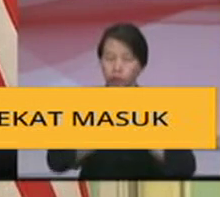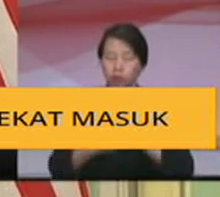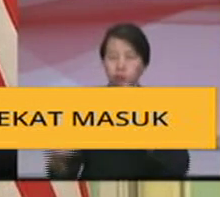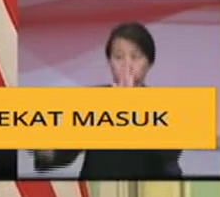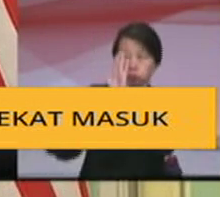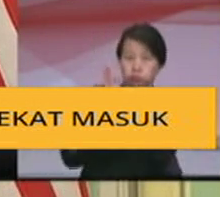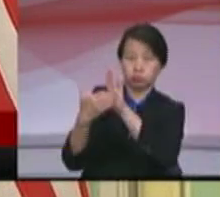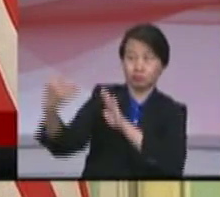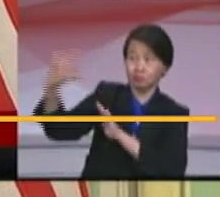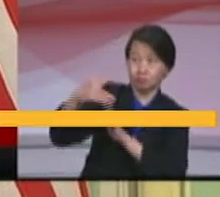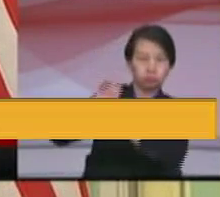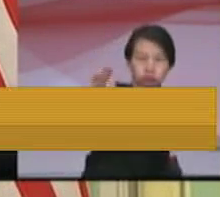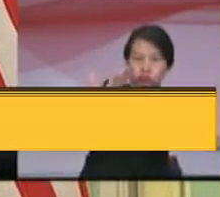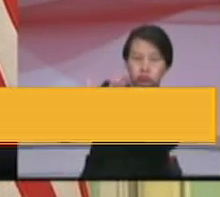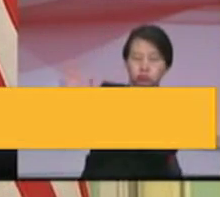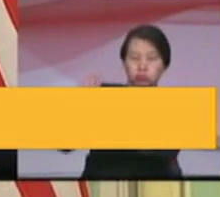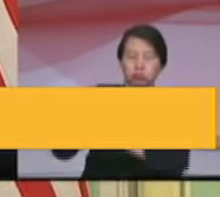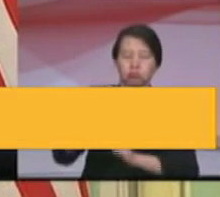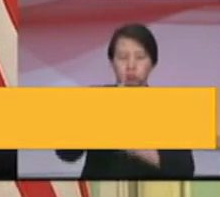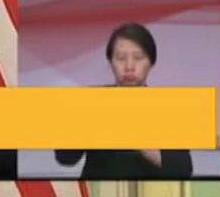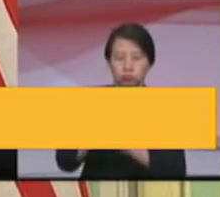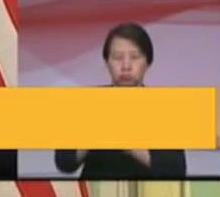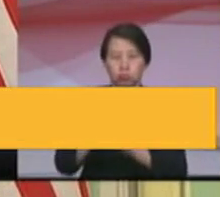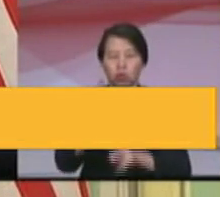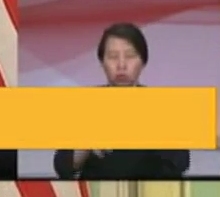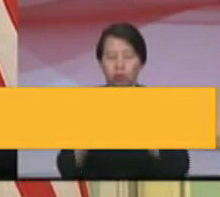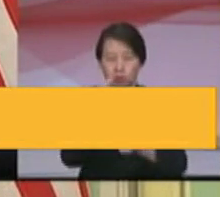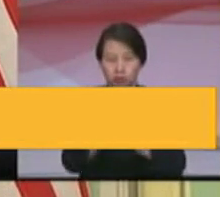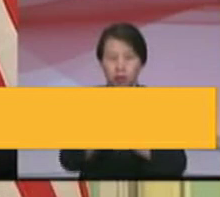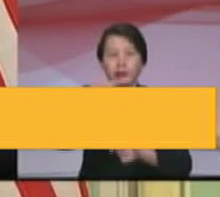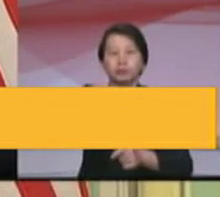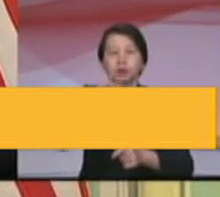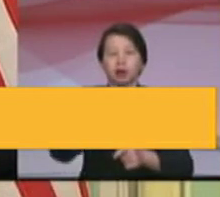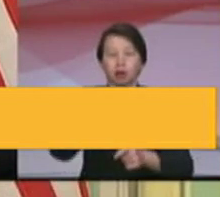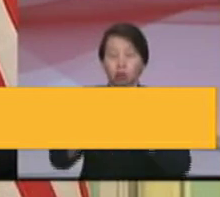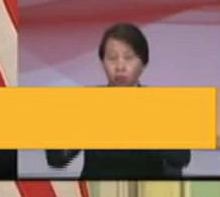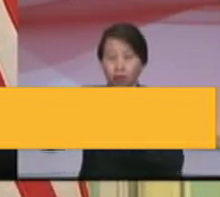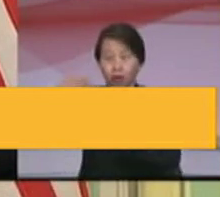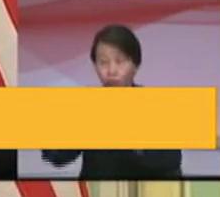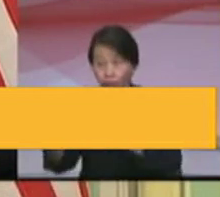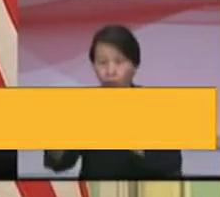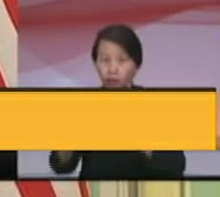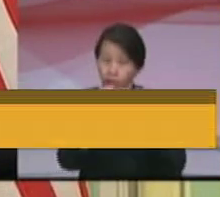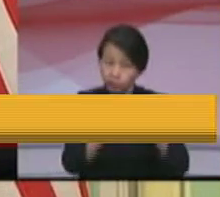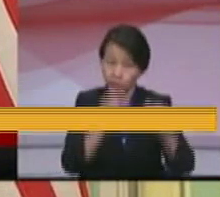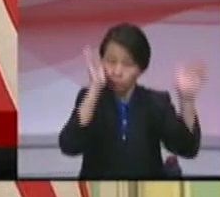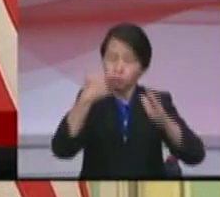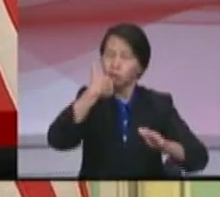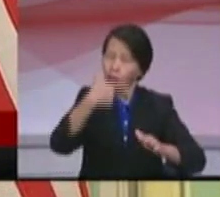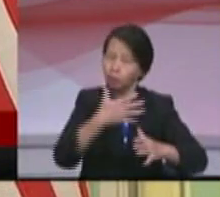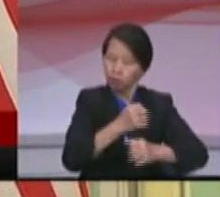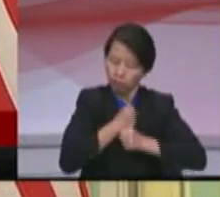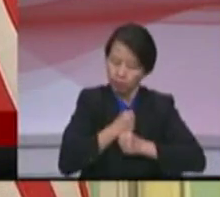Sekatan ini merangkumi yang pertama PR, penduduk tetap. Warga negara asing yang lama di sini yang mendapat